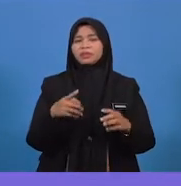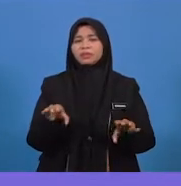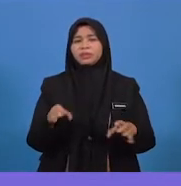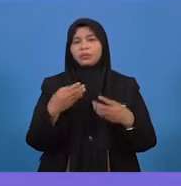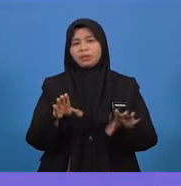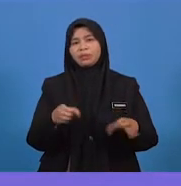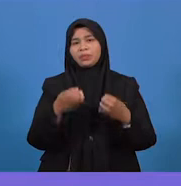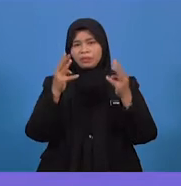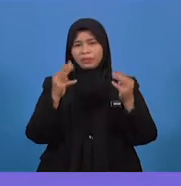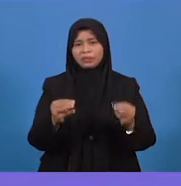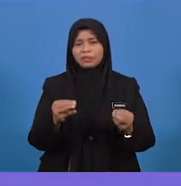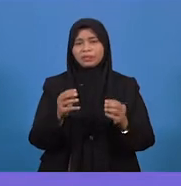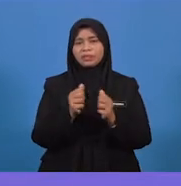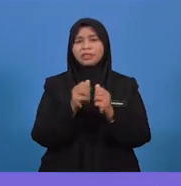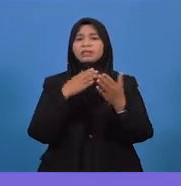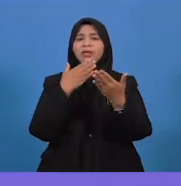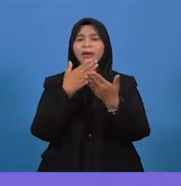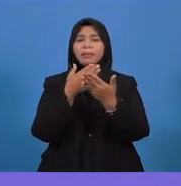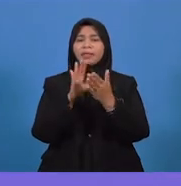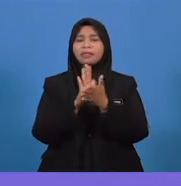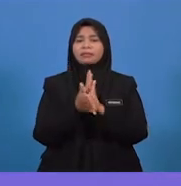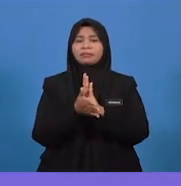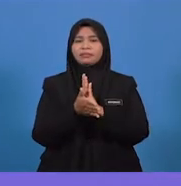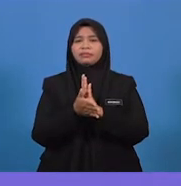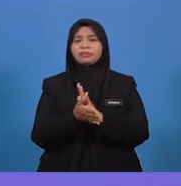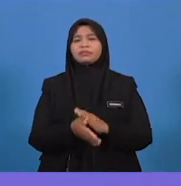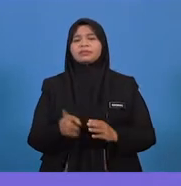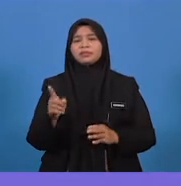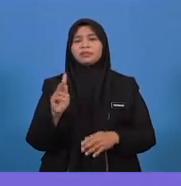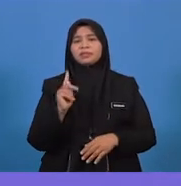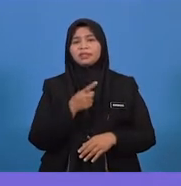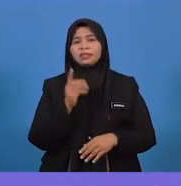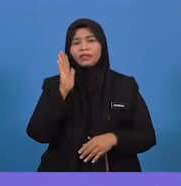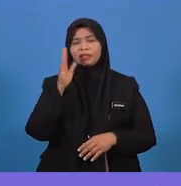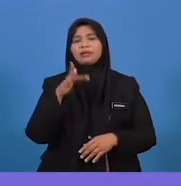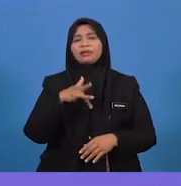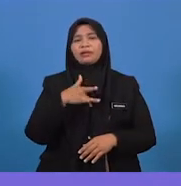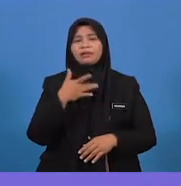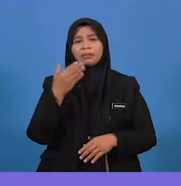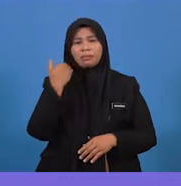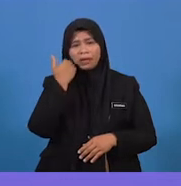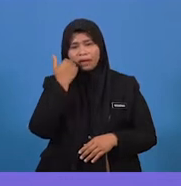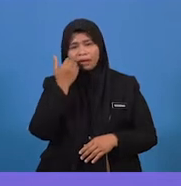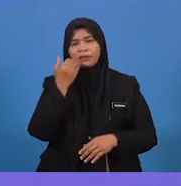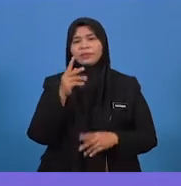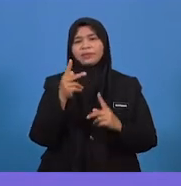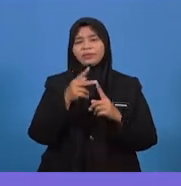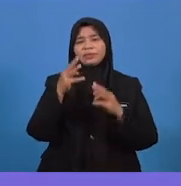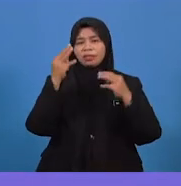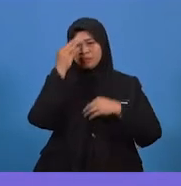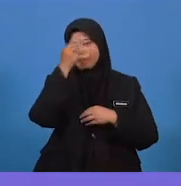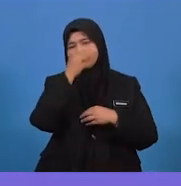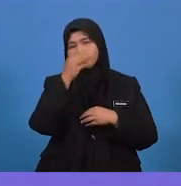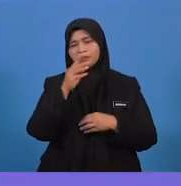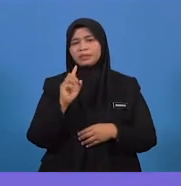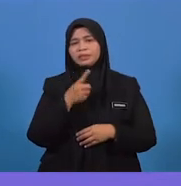sebaik-baik kejadian. Tidakkah kita malu dengan malaikat? Kita sepatutnya lebih berusaha lagi agar